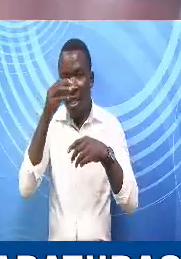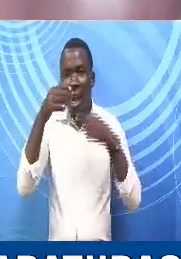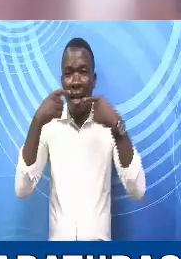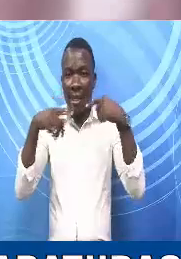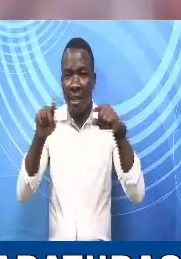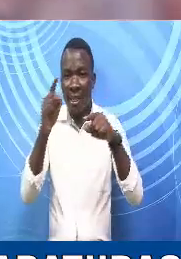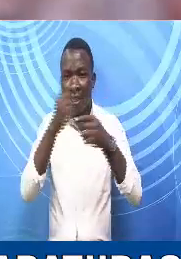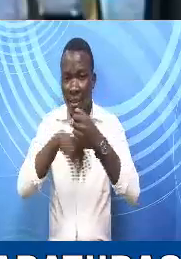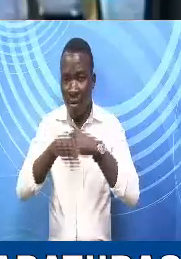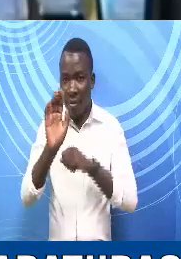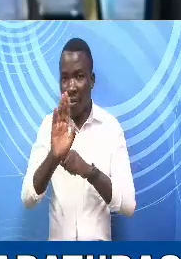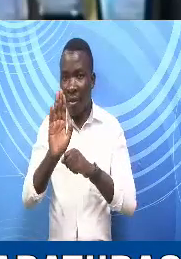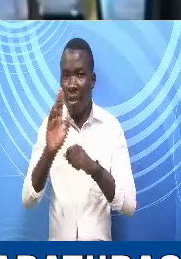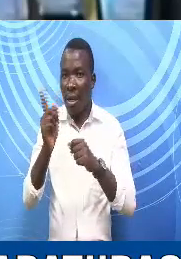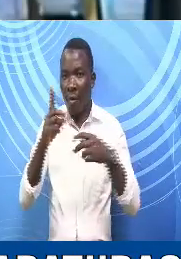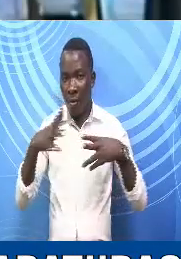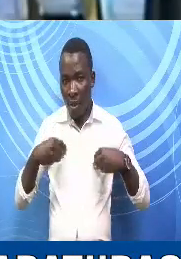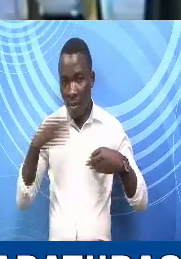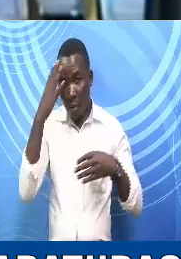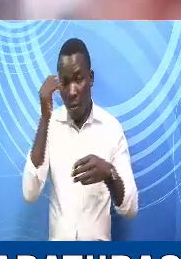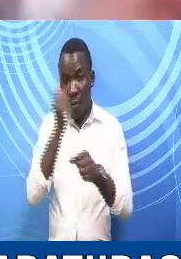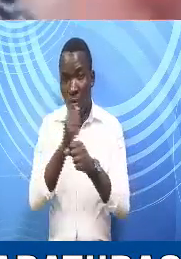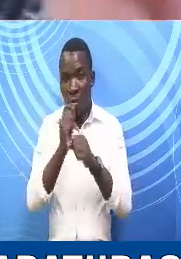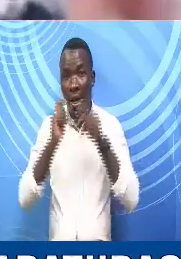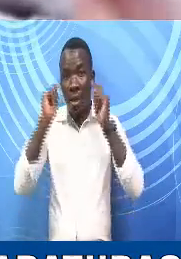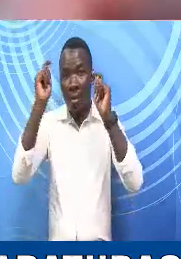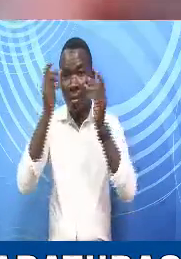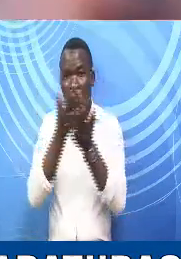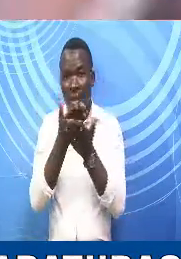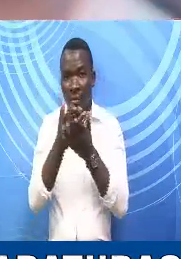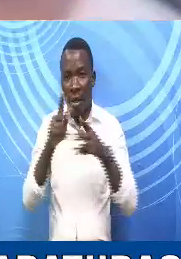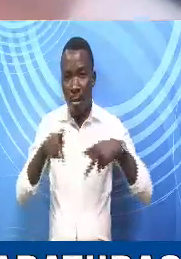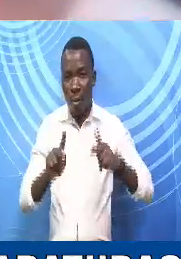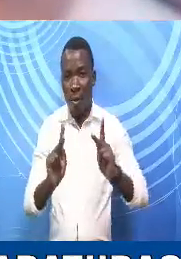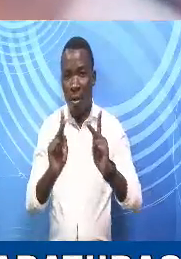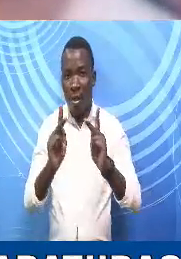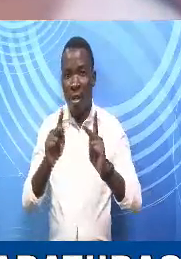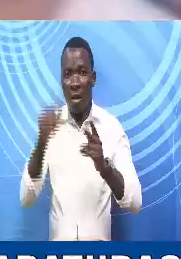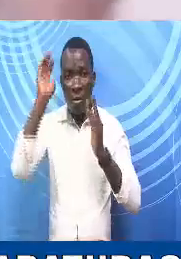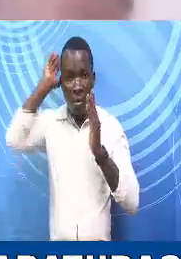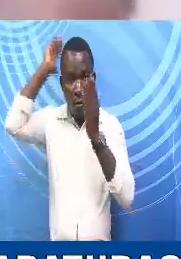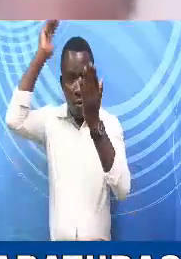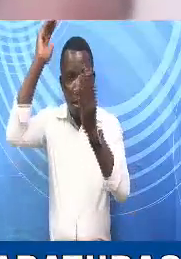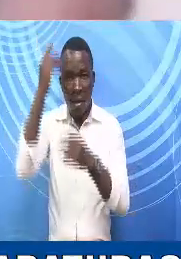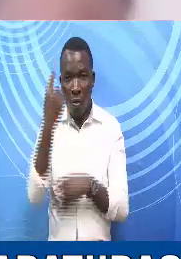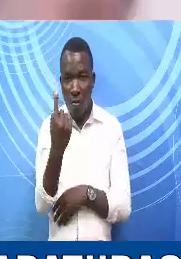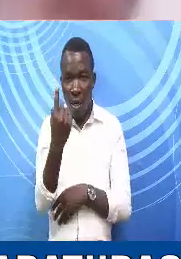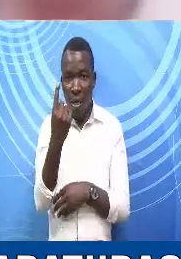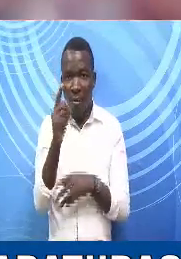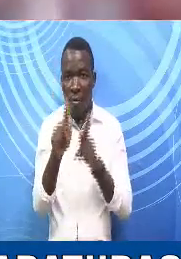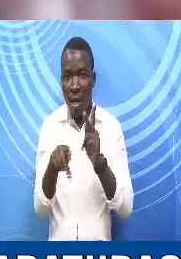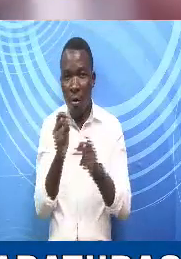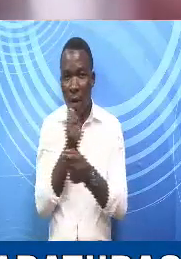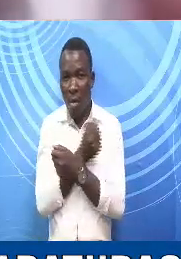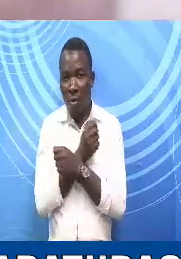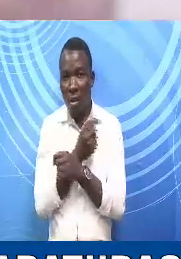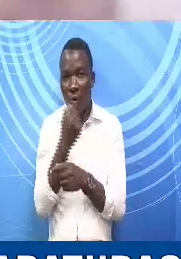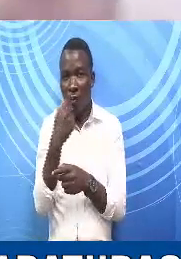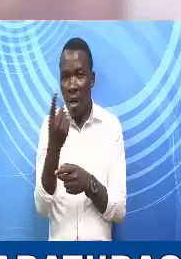gukora imyigaragambyo bisabirwa uruhushya. Musenyeri Emmausi Mwamakula ni umwe mu bakunze kuvuga